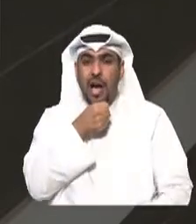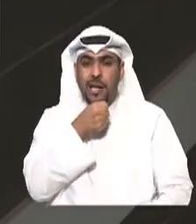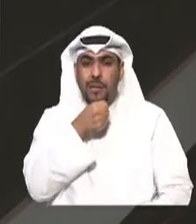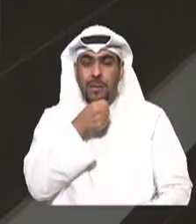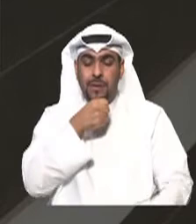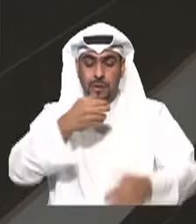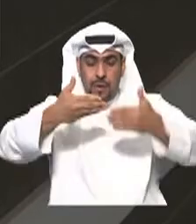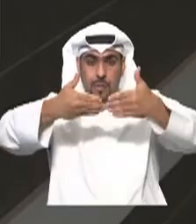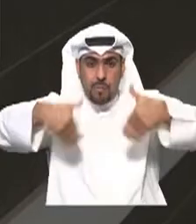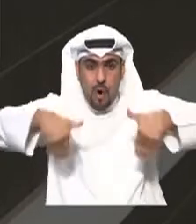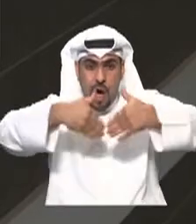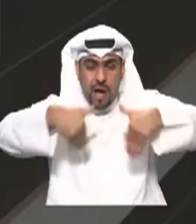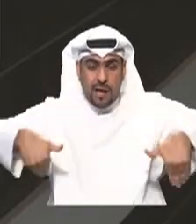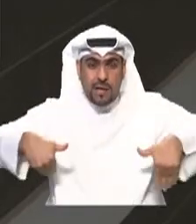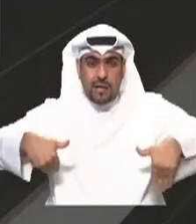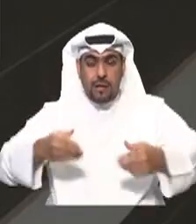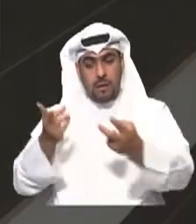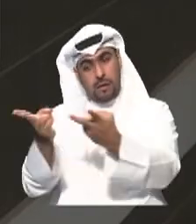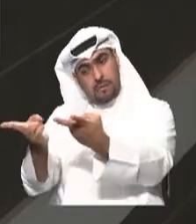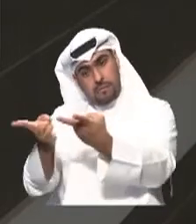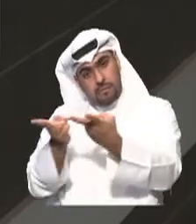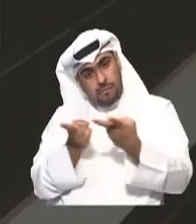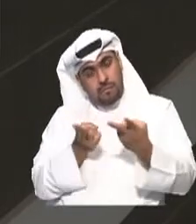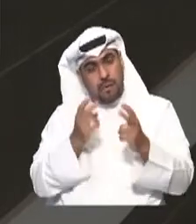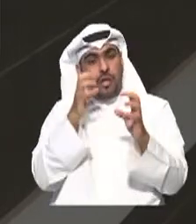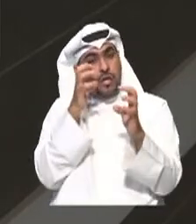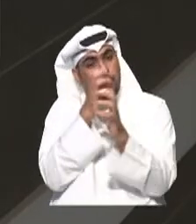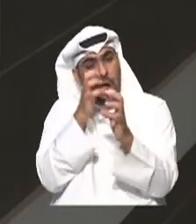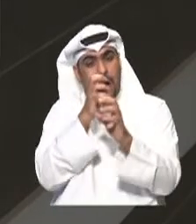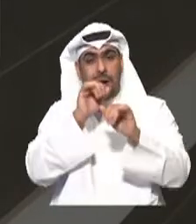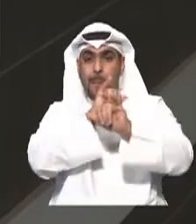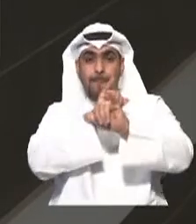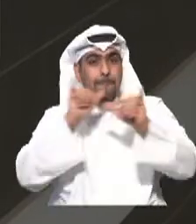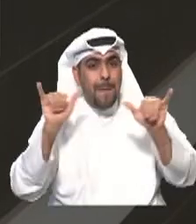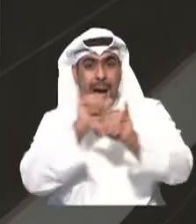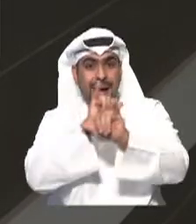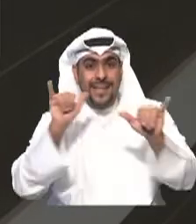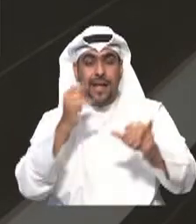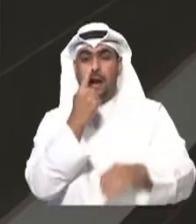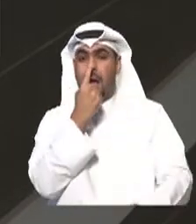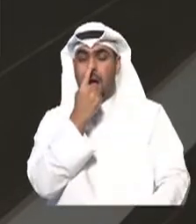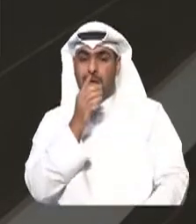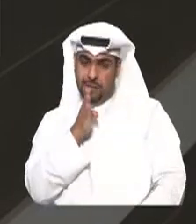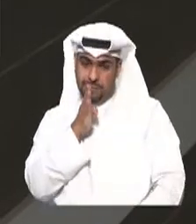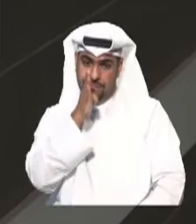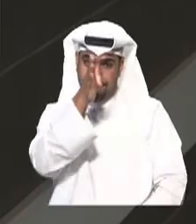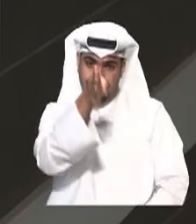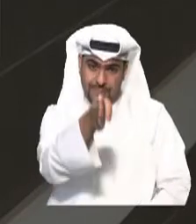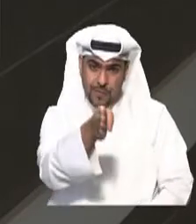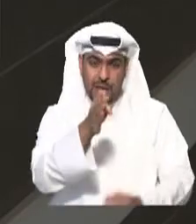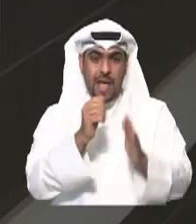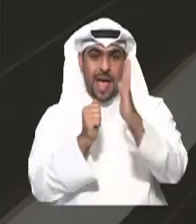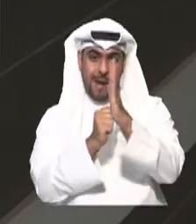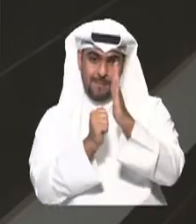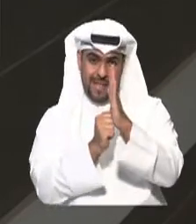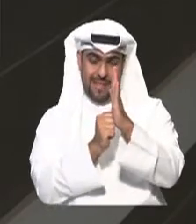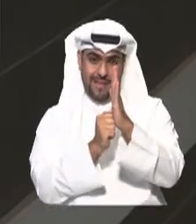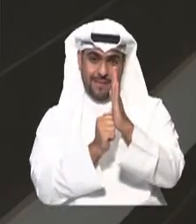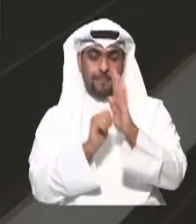التنشيطية الثالثة، وتم توفير أيضا خدمة عن طريق الواتساب، وذلك لأي